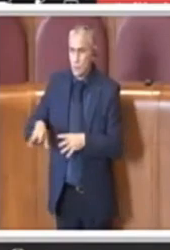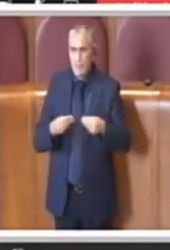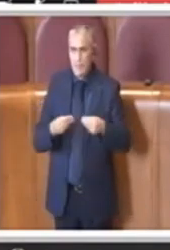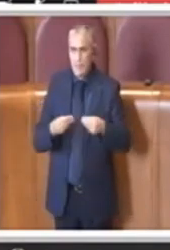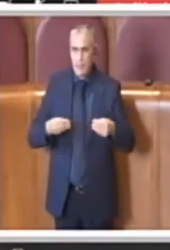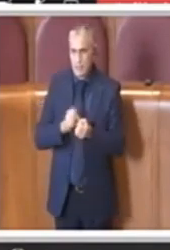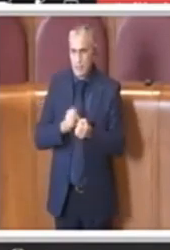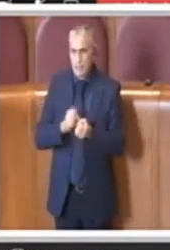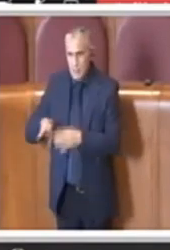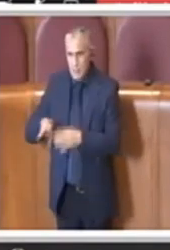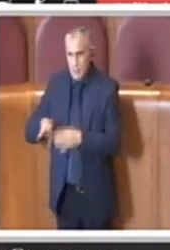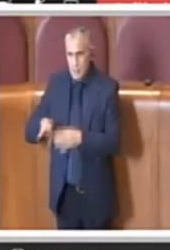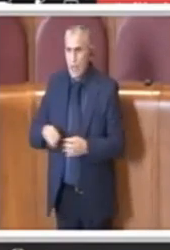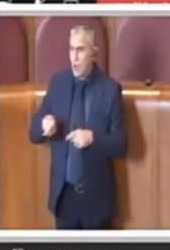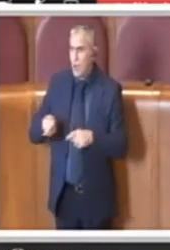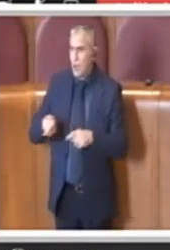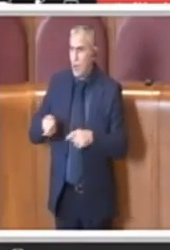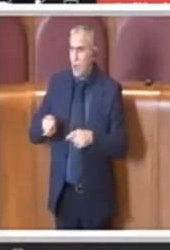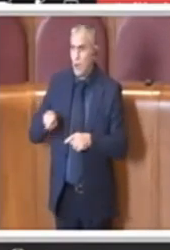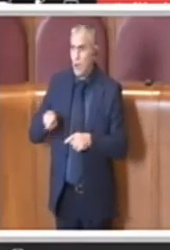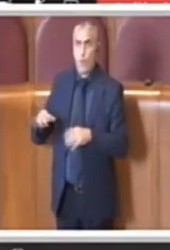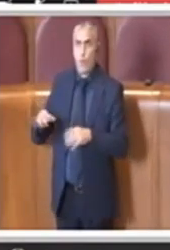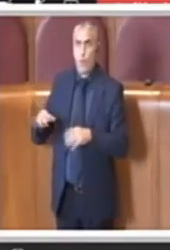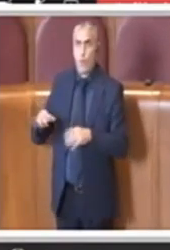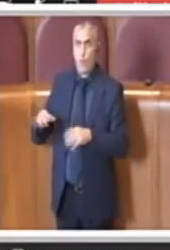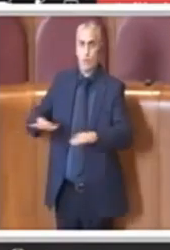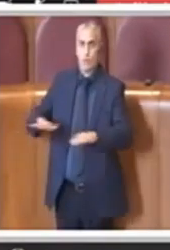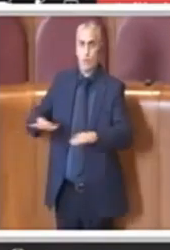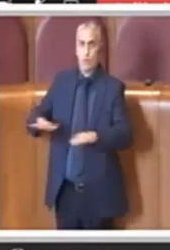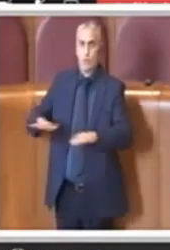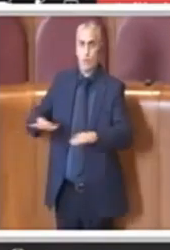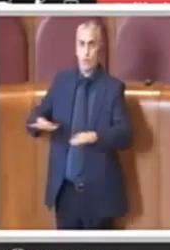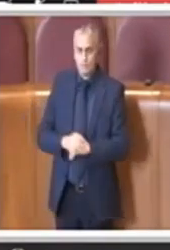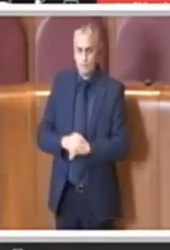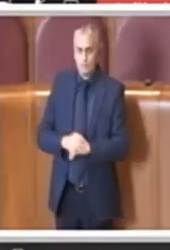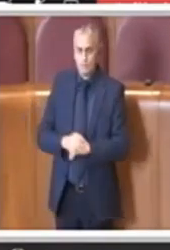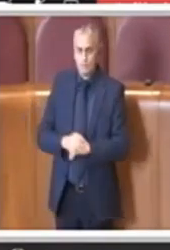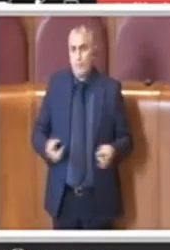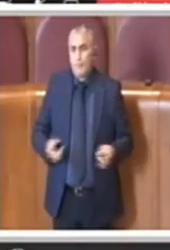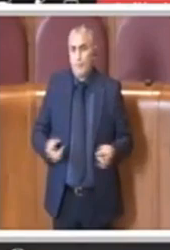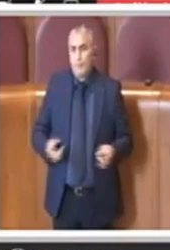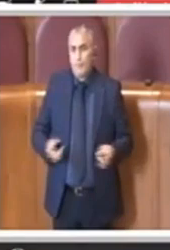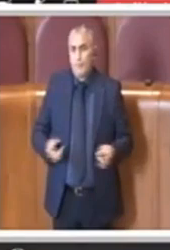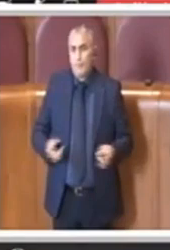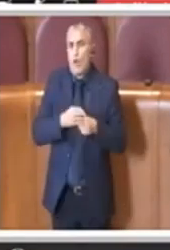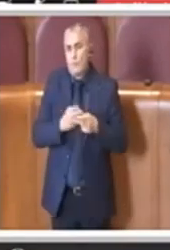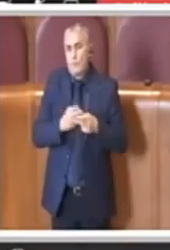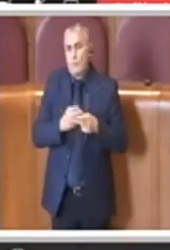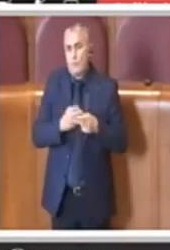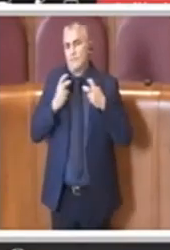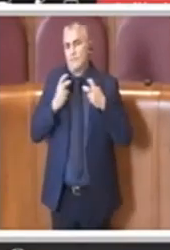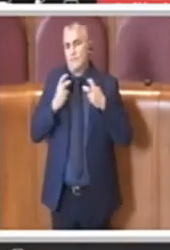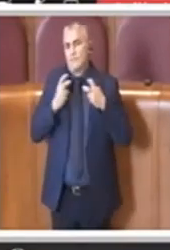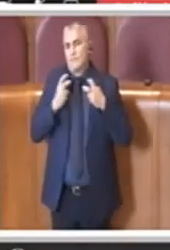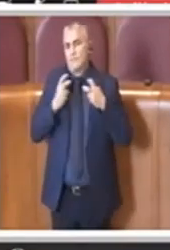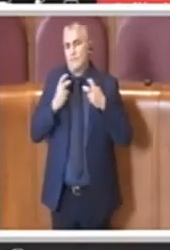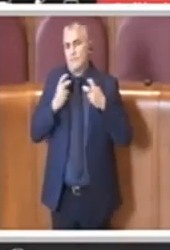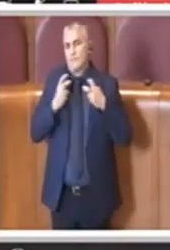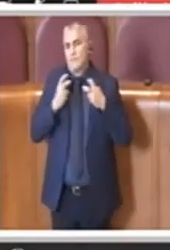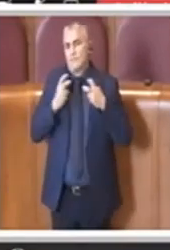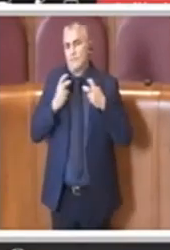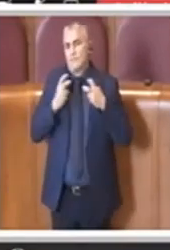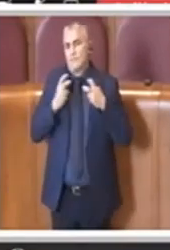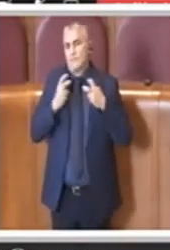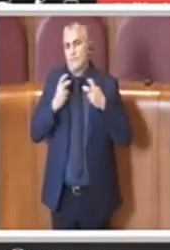incidono pesantemente sull'inquinamento ambientale. Roma sta facendo quello che è possibile, nel senso, sul lato